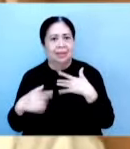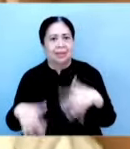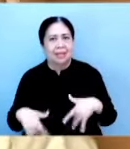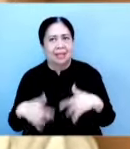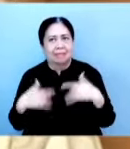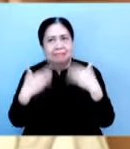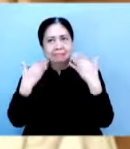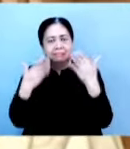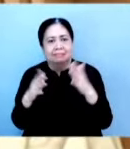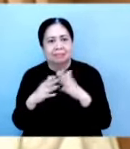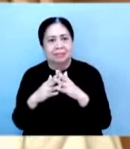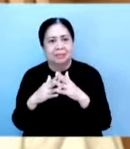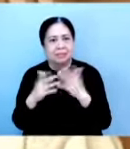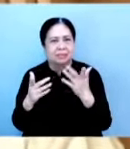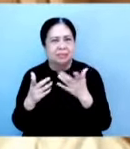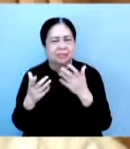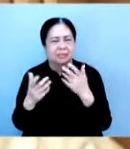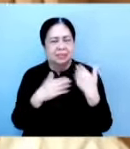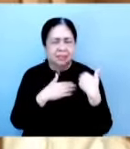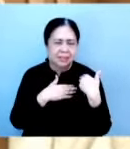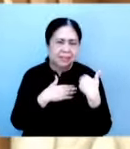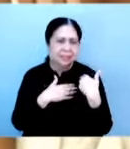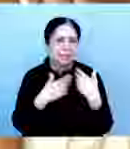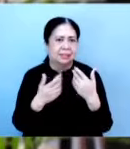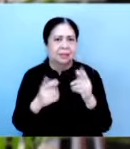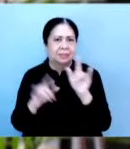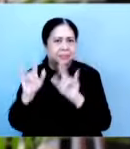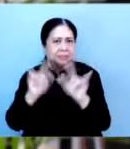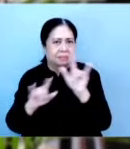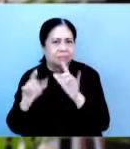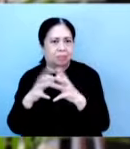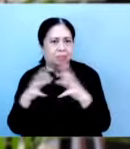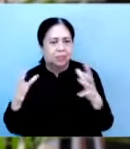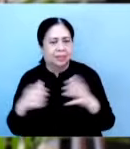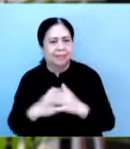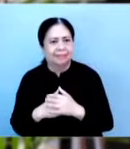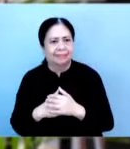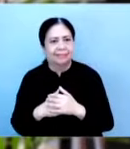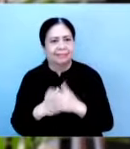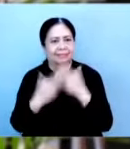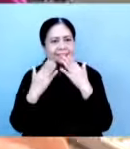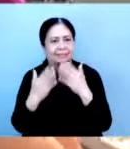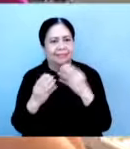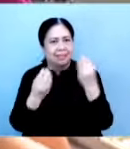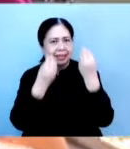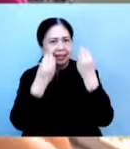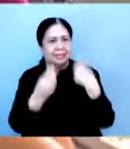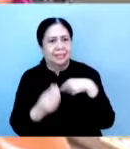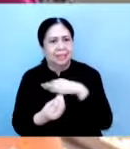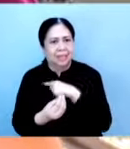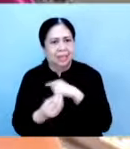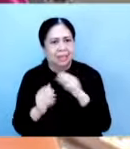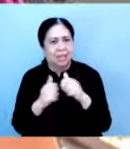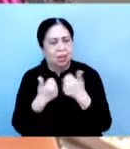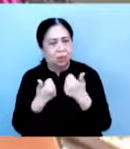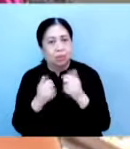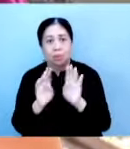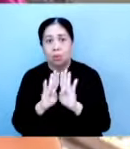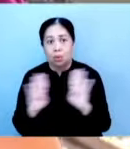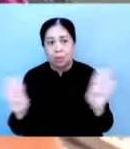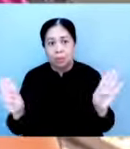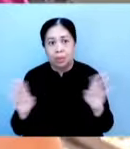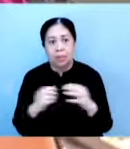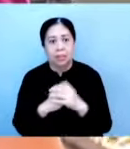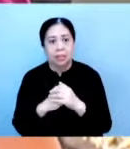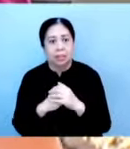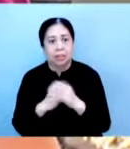siguro baka di ko na kinaya lahat Mahal na mahal kita Thank you Ara for teaching us how to be Open ah kapag